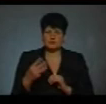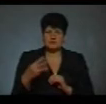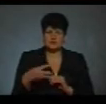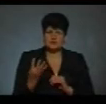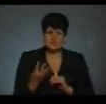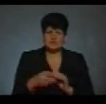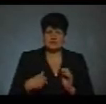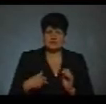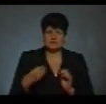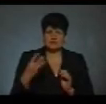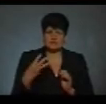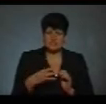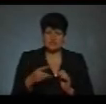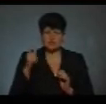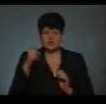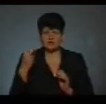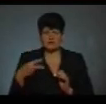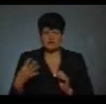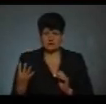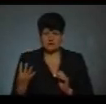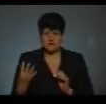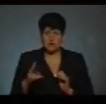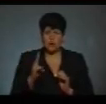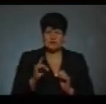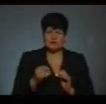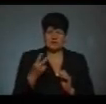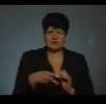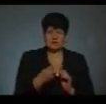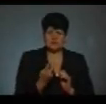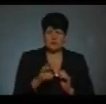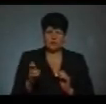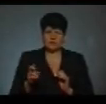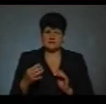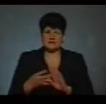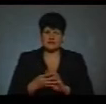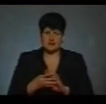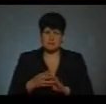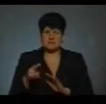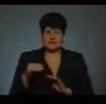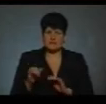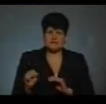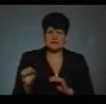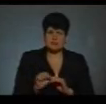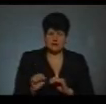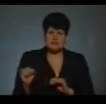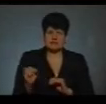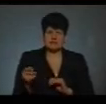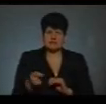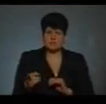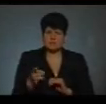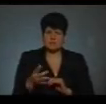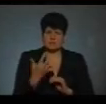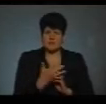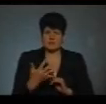34, Заліщицький – 30, Чортківський – 24, Козівський – 22, Борщівський – 9, Підгаєцький, Теребовлянський і Тернопільський – по